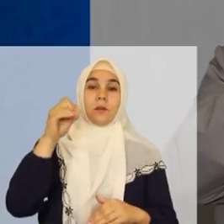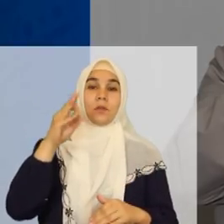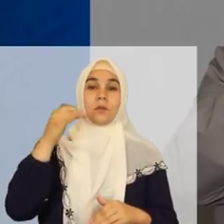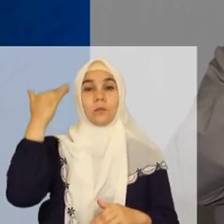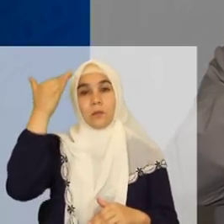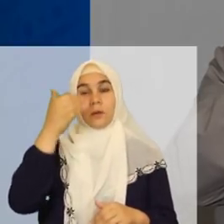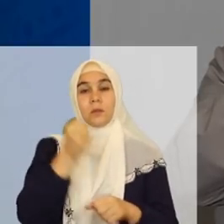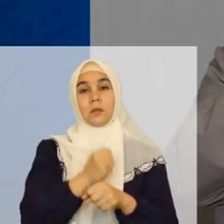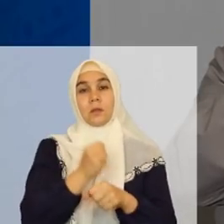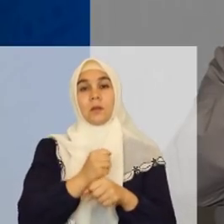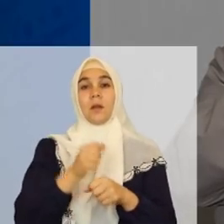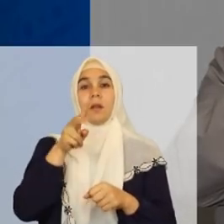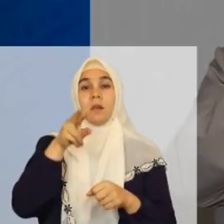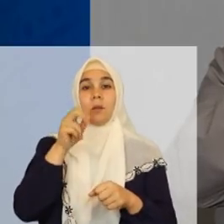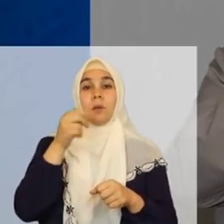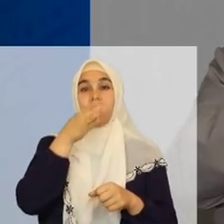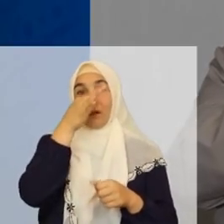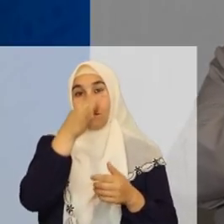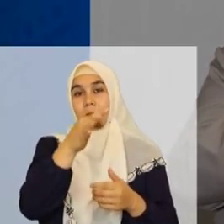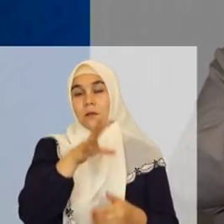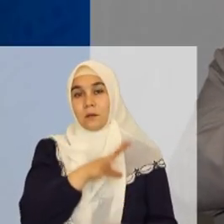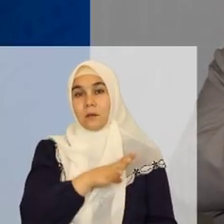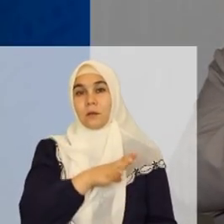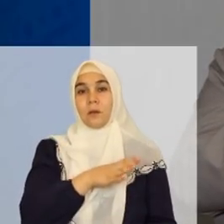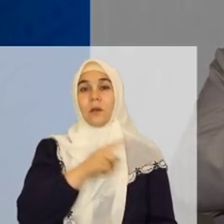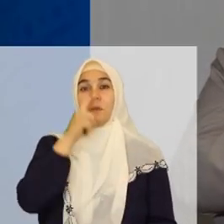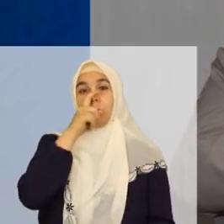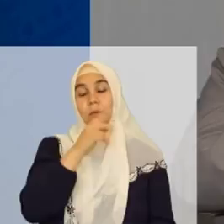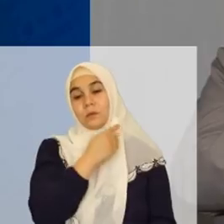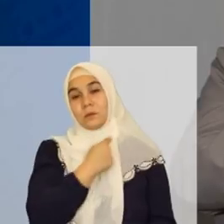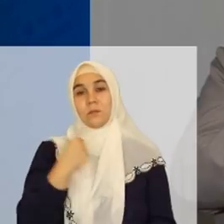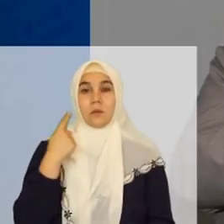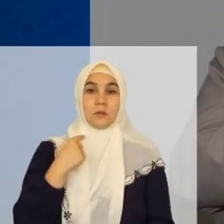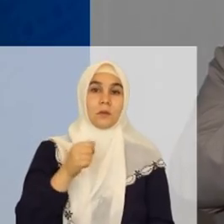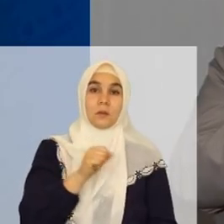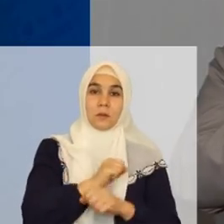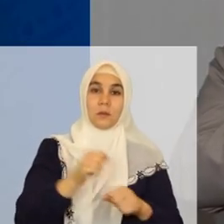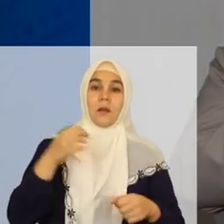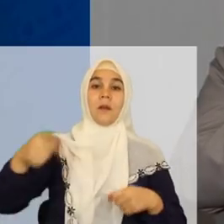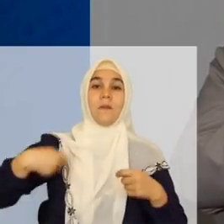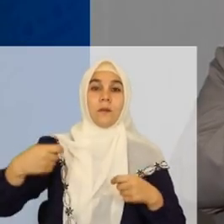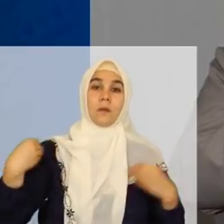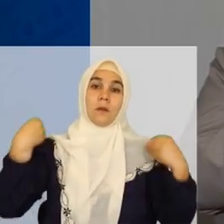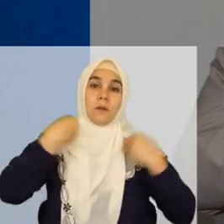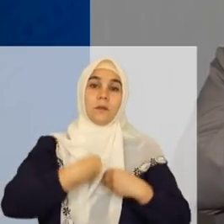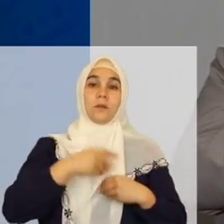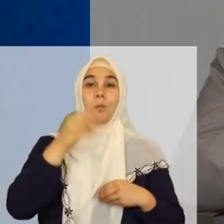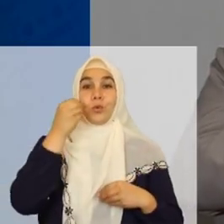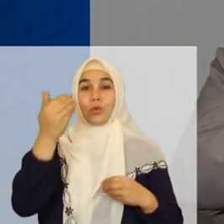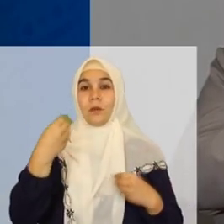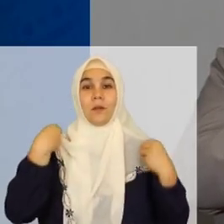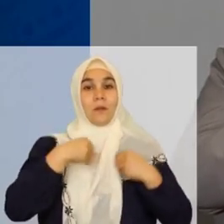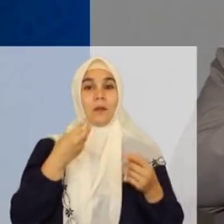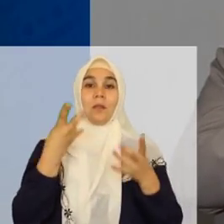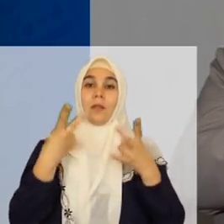Ihromni niyatini qilib labbaykani aytgandan keyin xushbo'y narsalar surtish, tikilgan narsalarni erkak odamlar